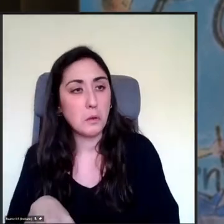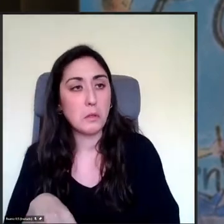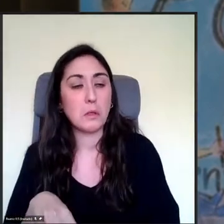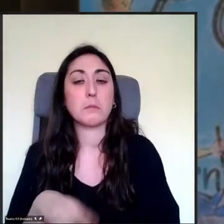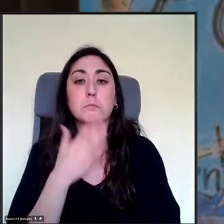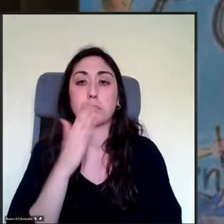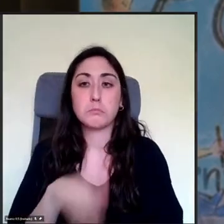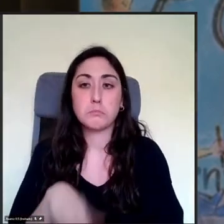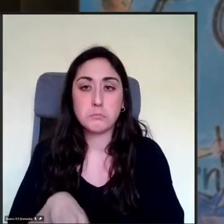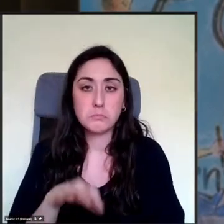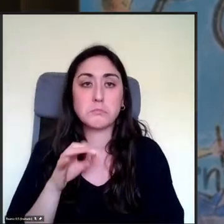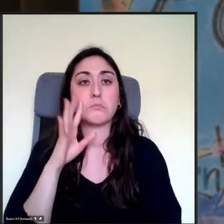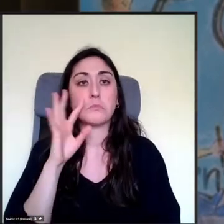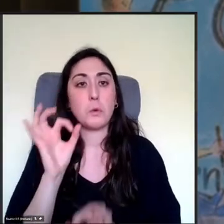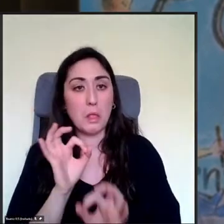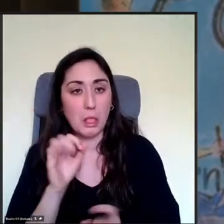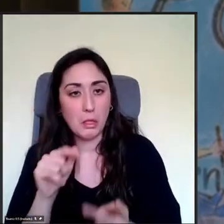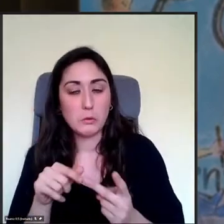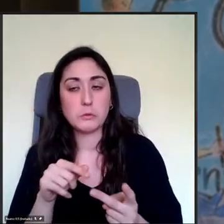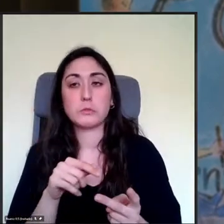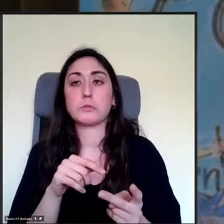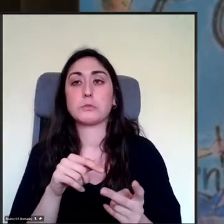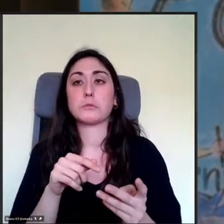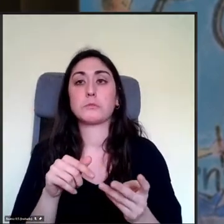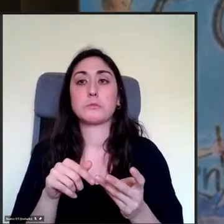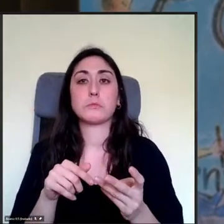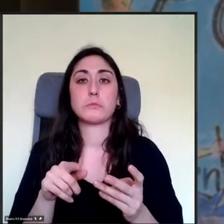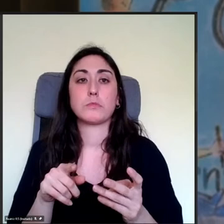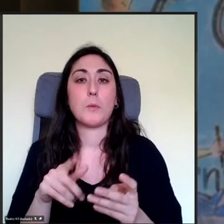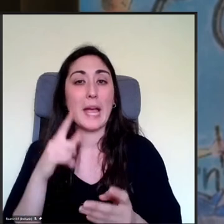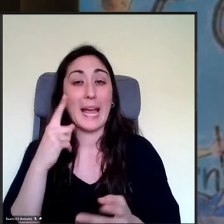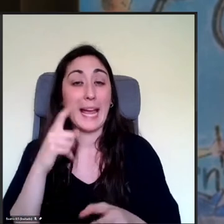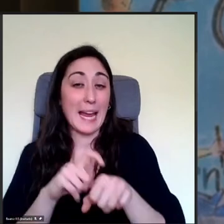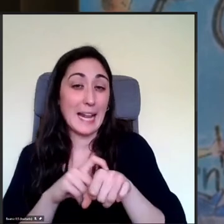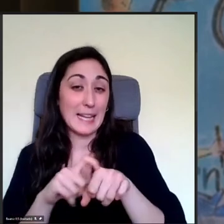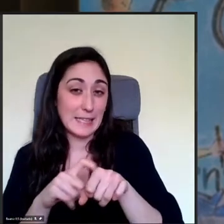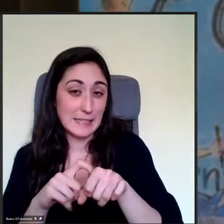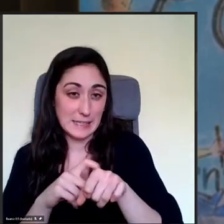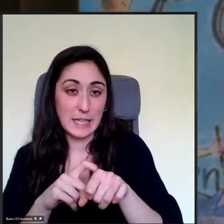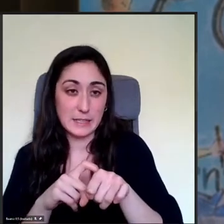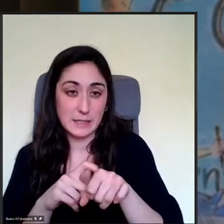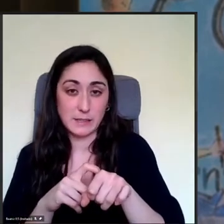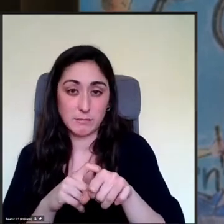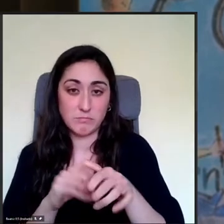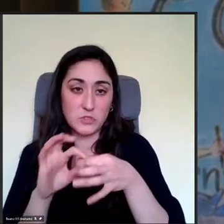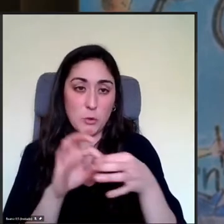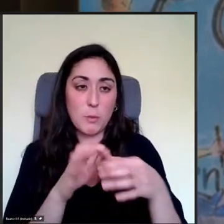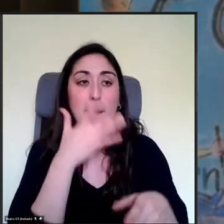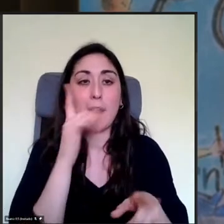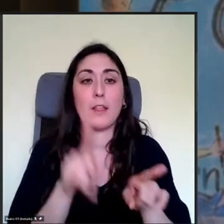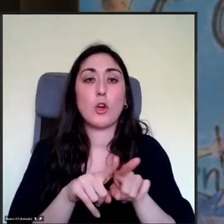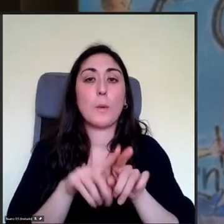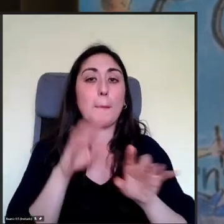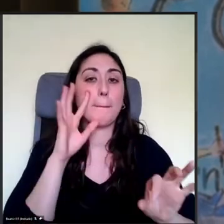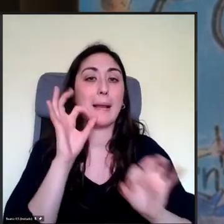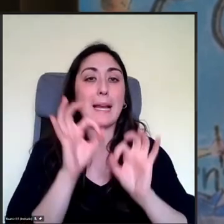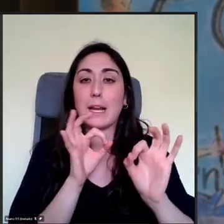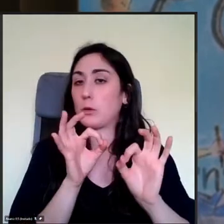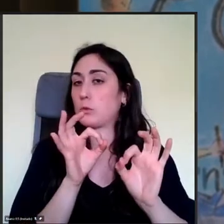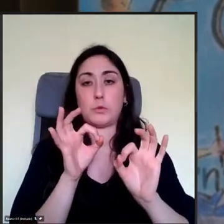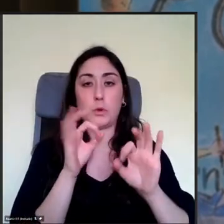prudent. Aquestes són les característiques de l'emprenedoria femenina. Assumeixen pocs riscos i, per una banda,